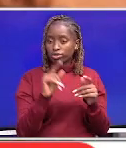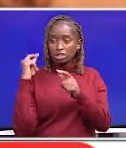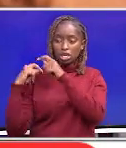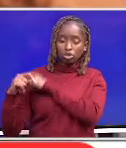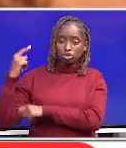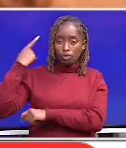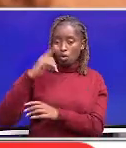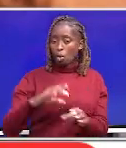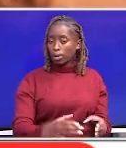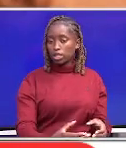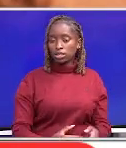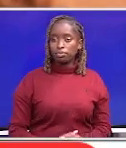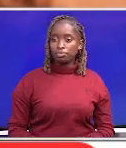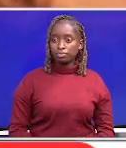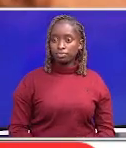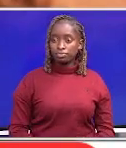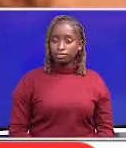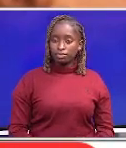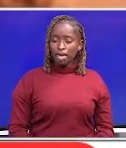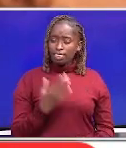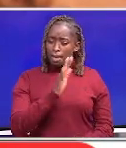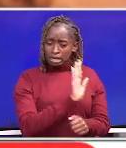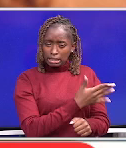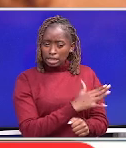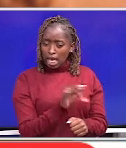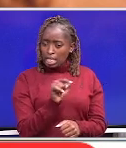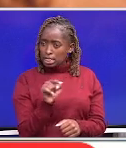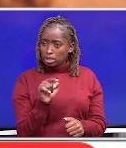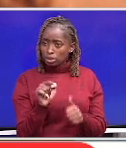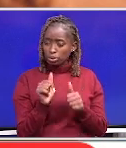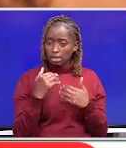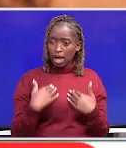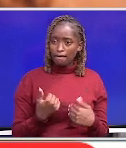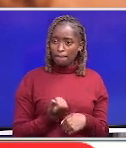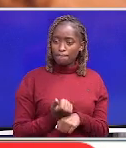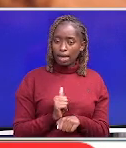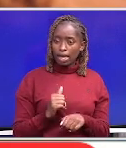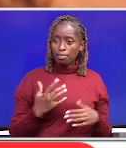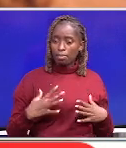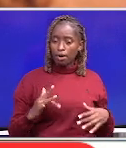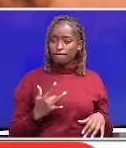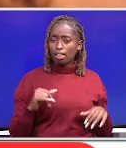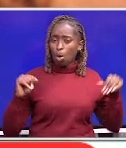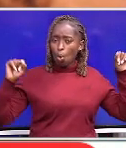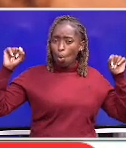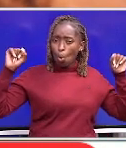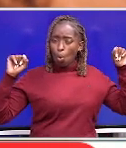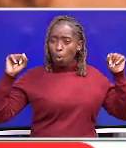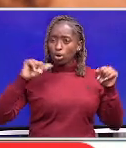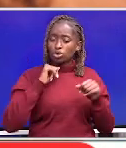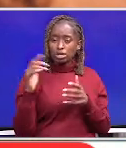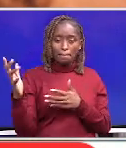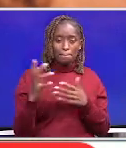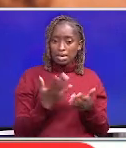Kwa kiimba, waimbe hii nyimbo zinafutia watu. Sio za kuleta madhara